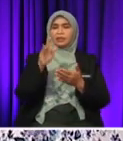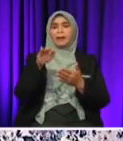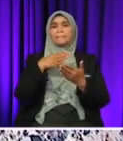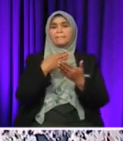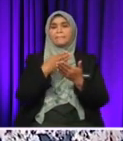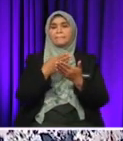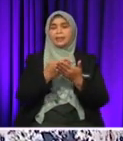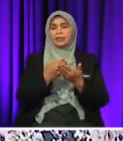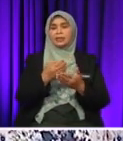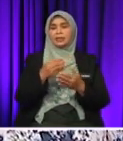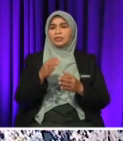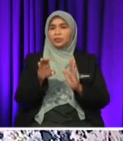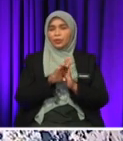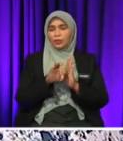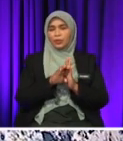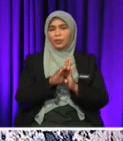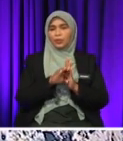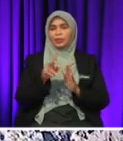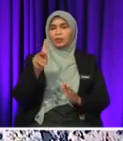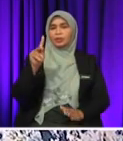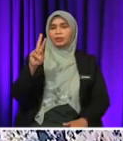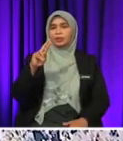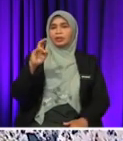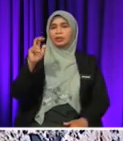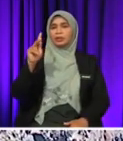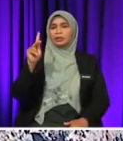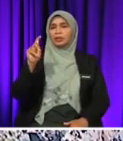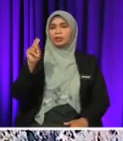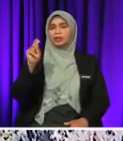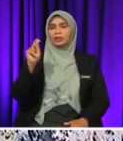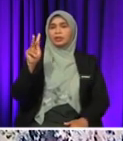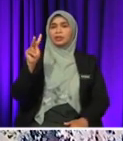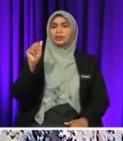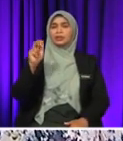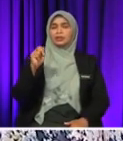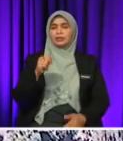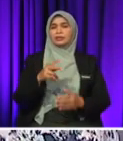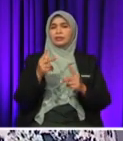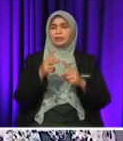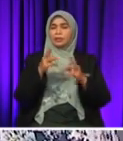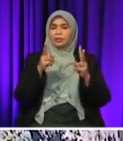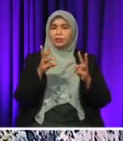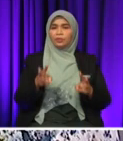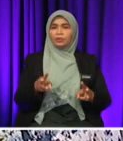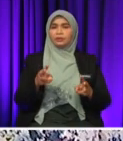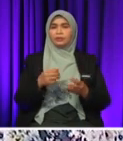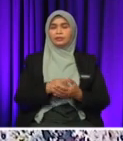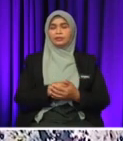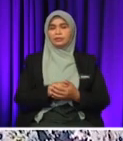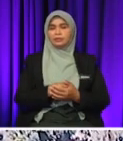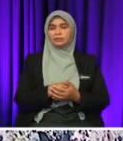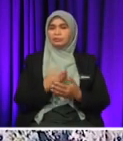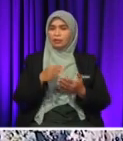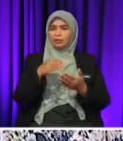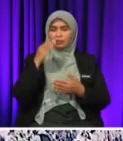kritikan terhadap watak saja kritik sambungan ini tengok watak jadi bila baju satu teks ada analisis